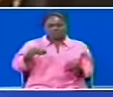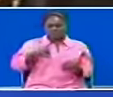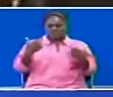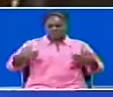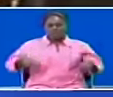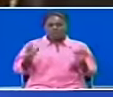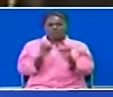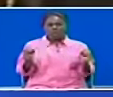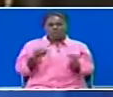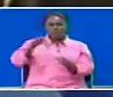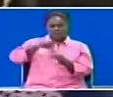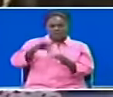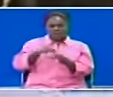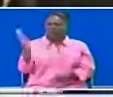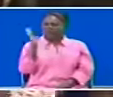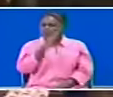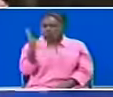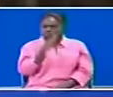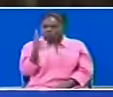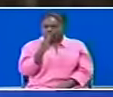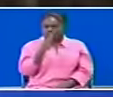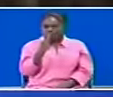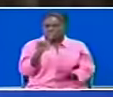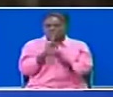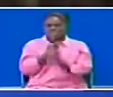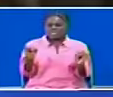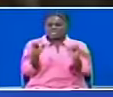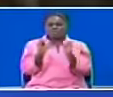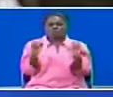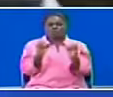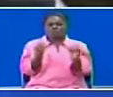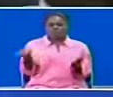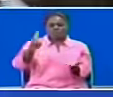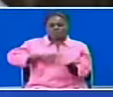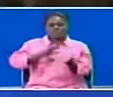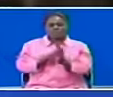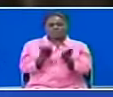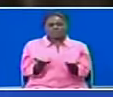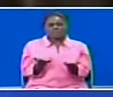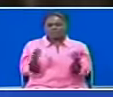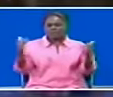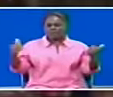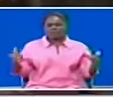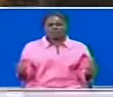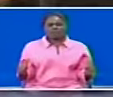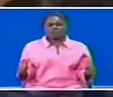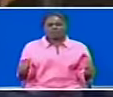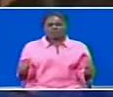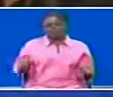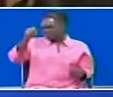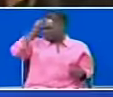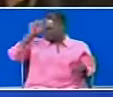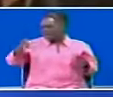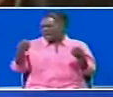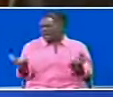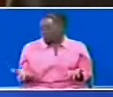allow elections with a dirty and unclean voter register. Never. How foolish can we